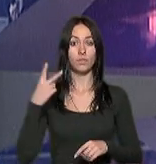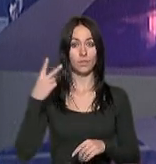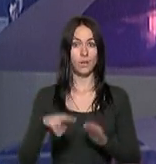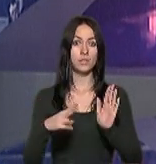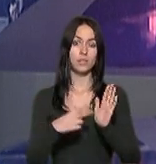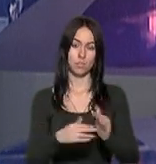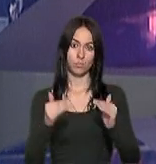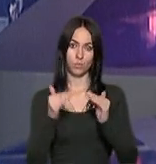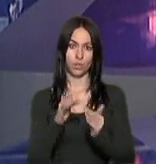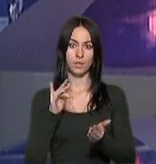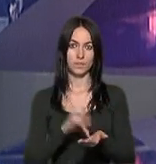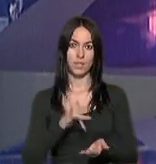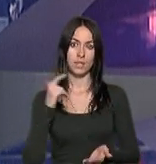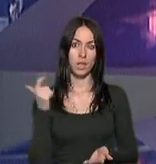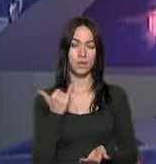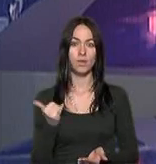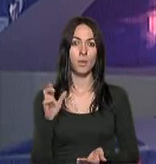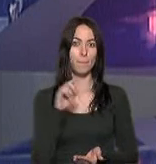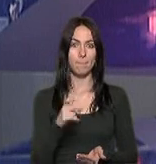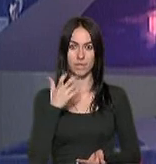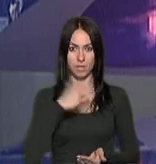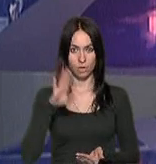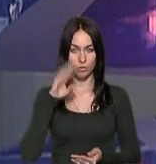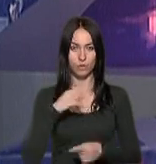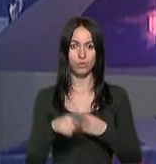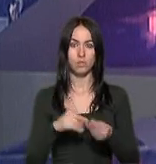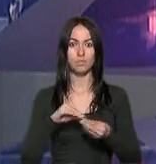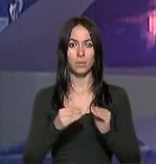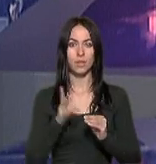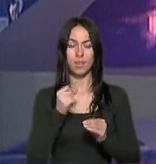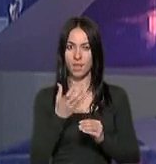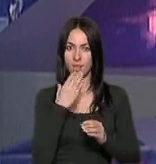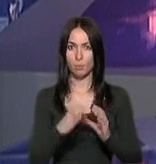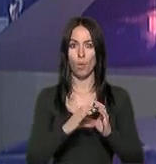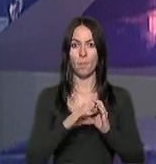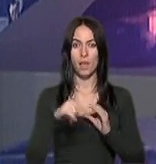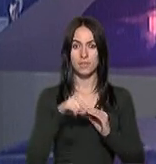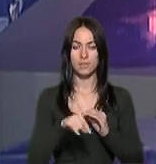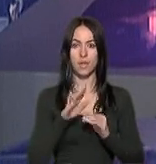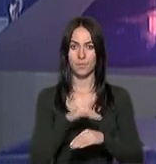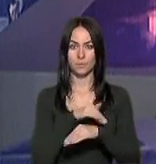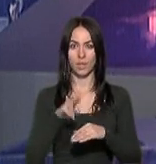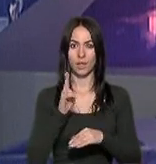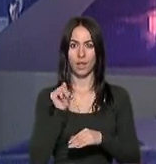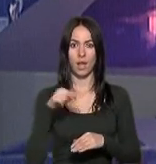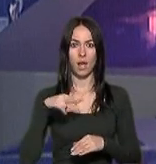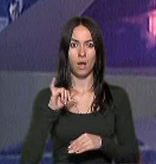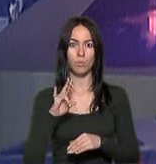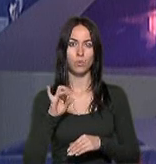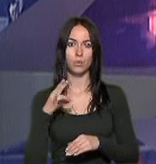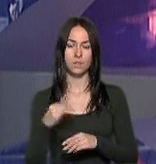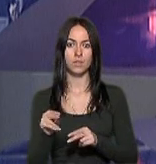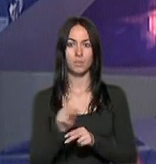«27 будинків у центрі Харкова зараз без гарячої води через дефект на тепломагістралі. У провулку Каплунівському ремонтують труби,